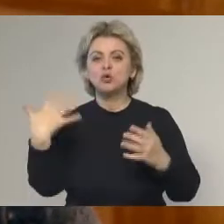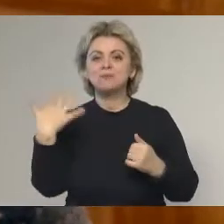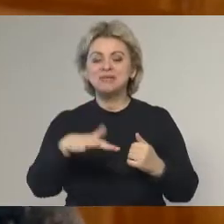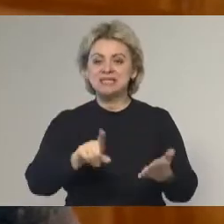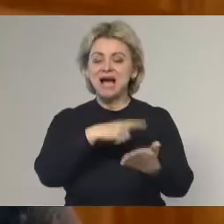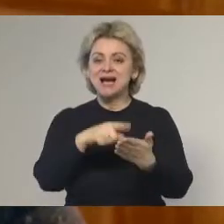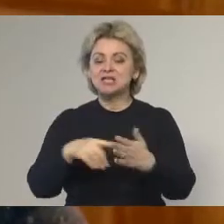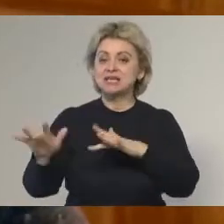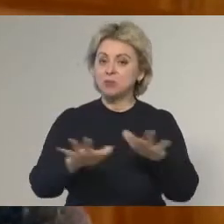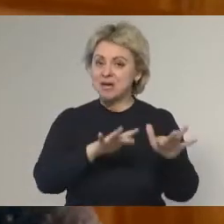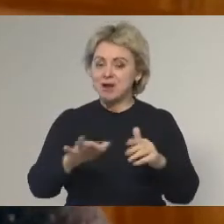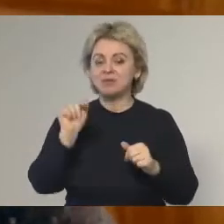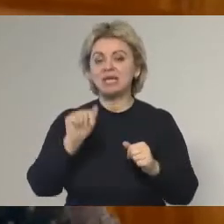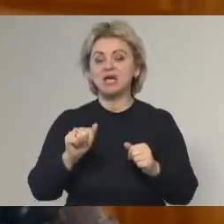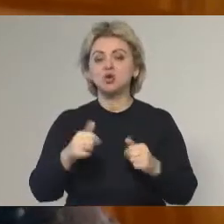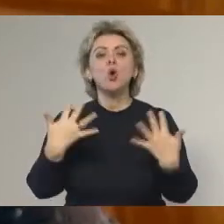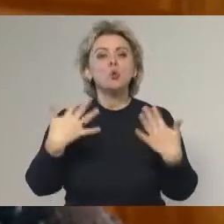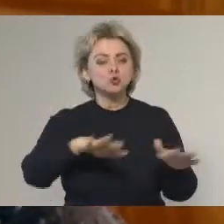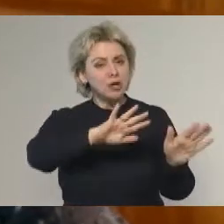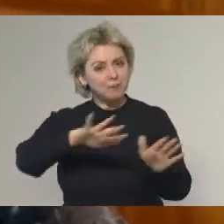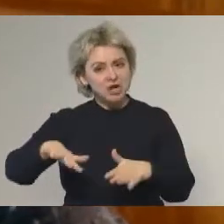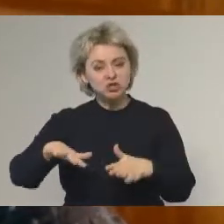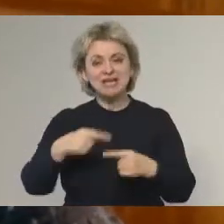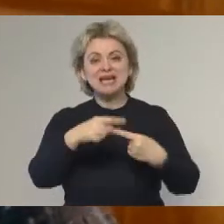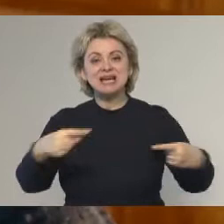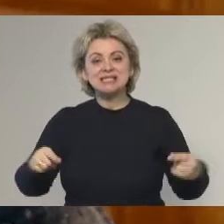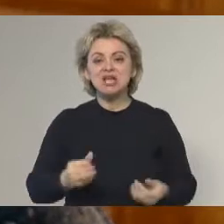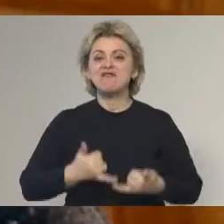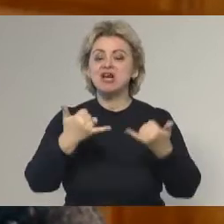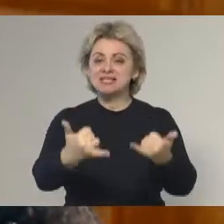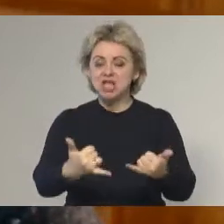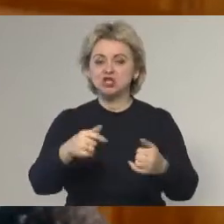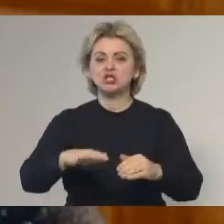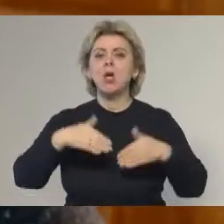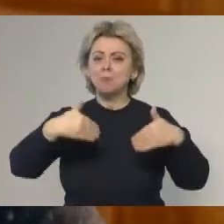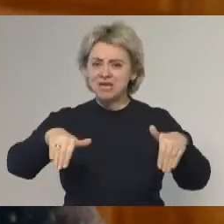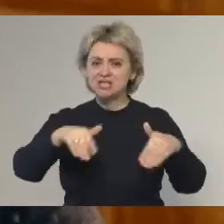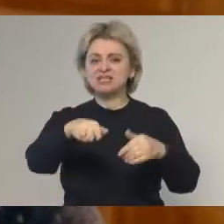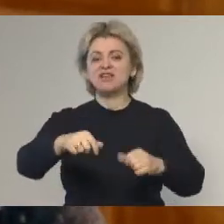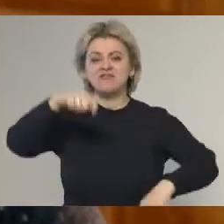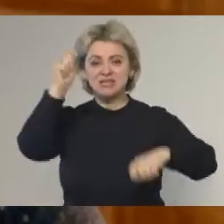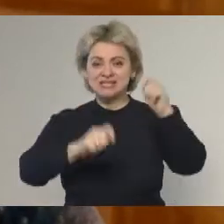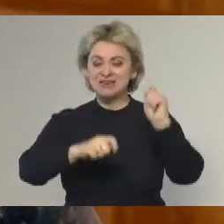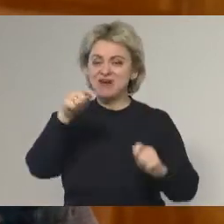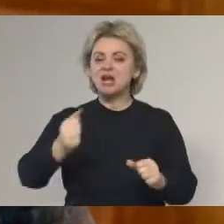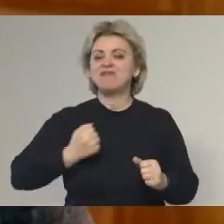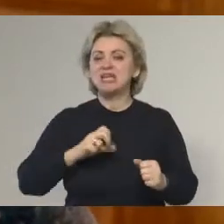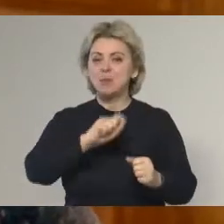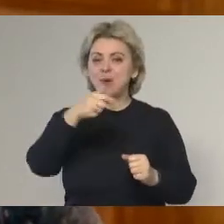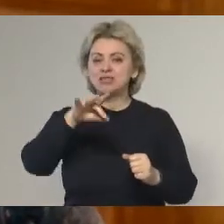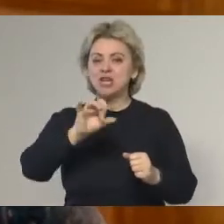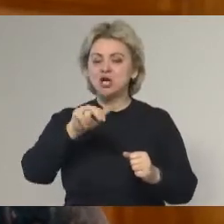50 городских мероприятий. Уже прошли различные возложения, митинги, фестиваль